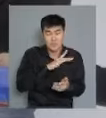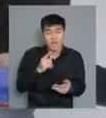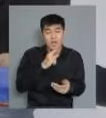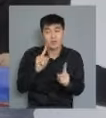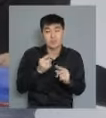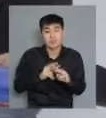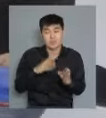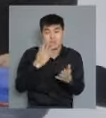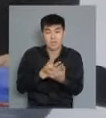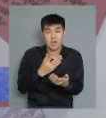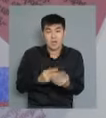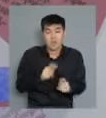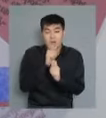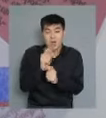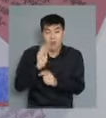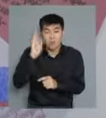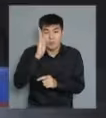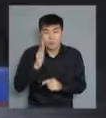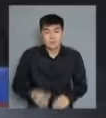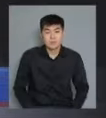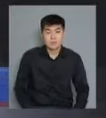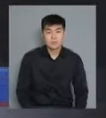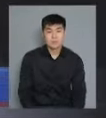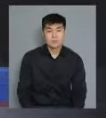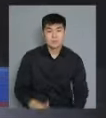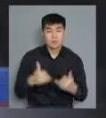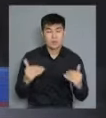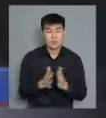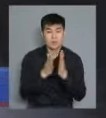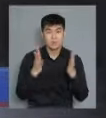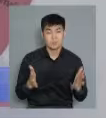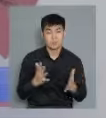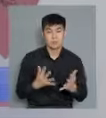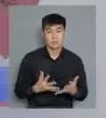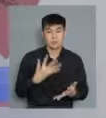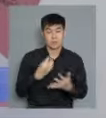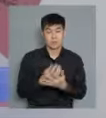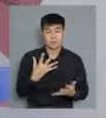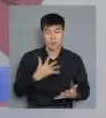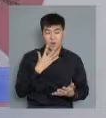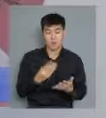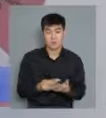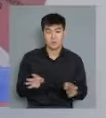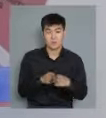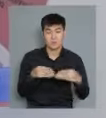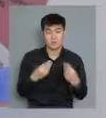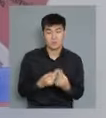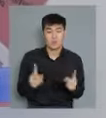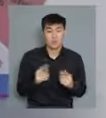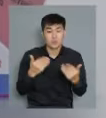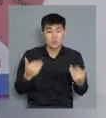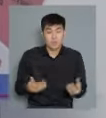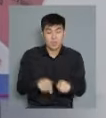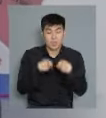у этой аудитории есть что подарить будущим журналистам. Сегодня большой и значимый день для всей моей семьи, потому что